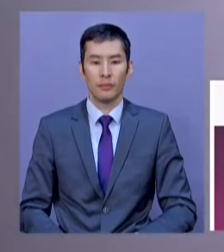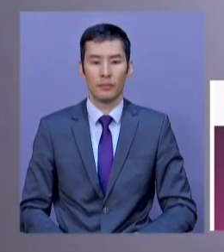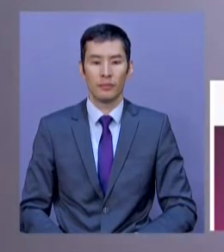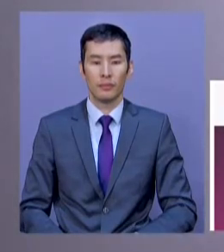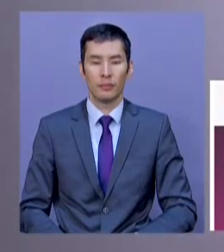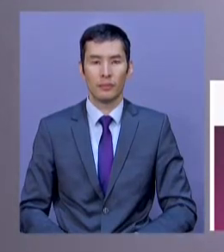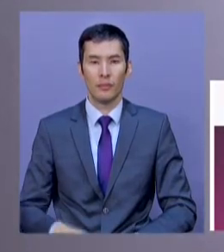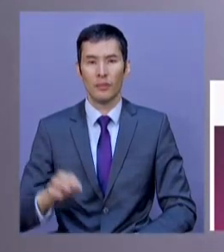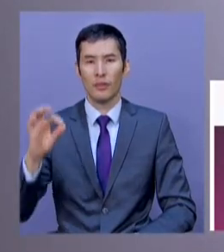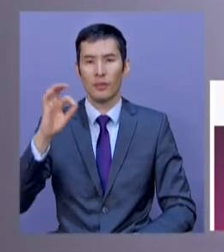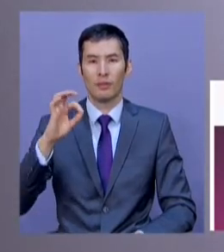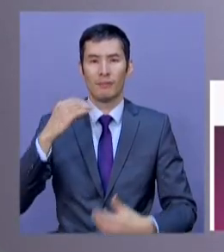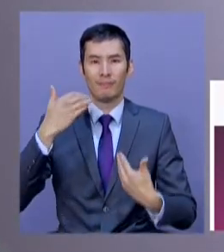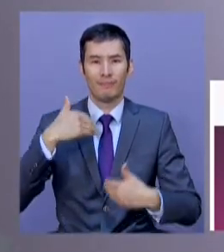алып,